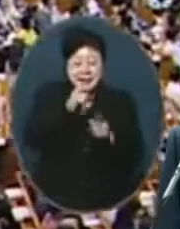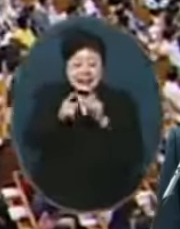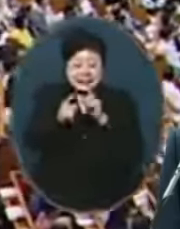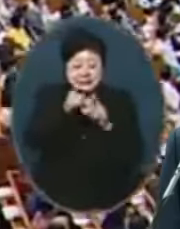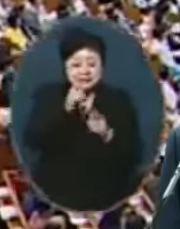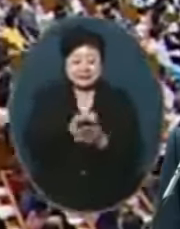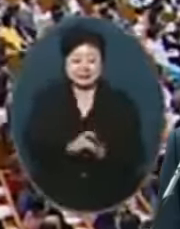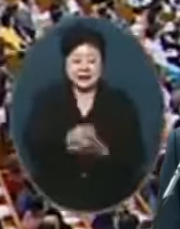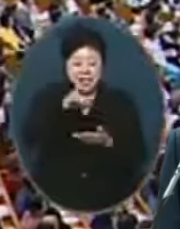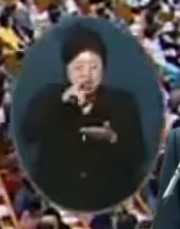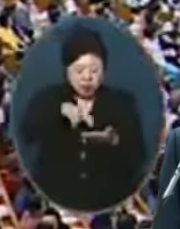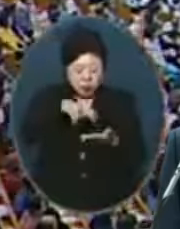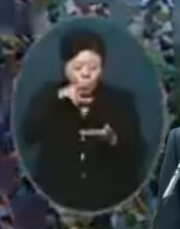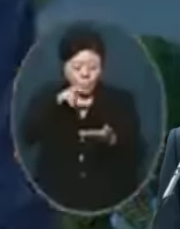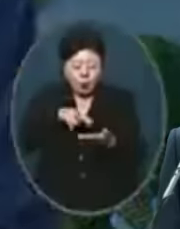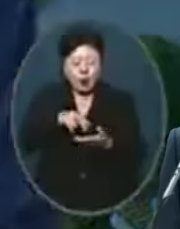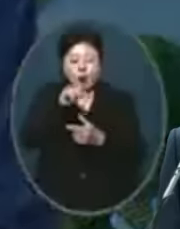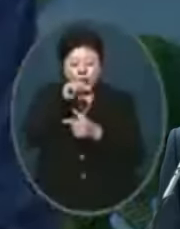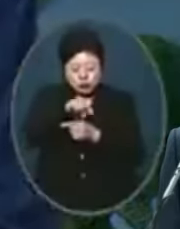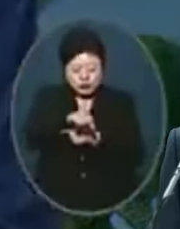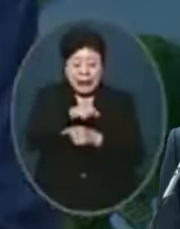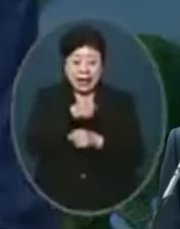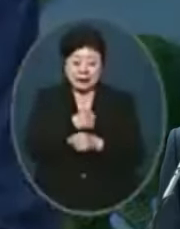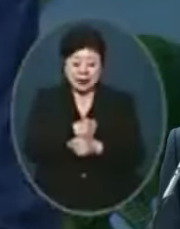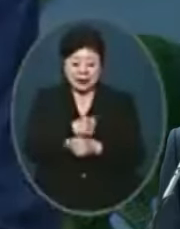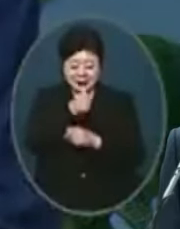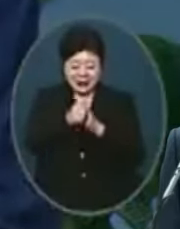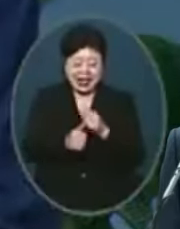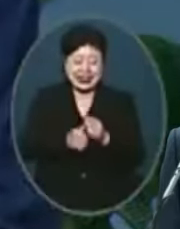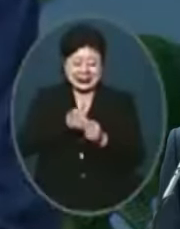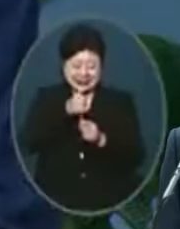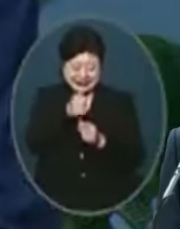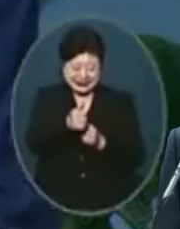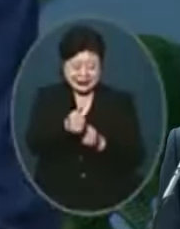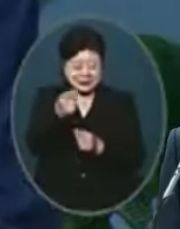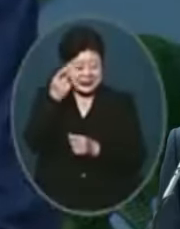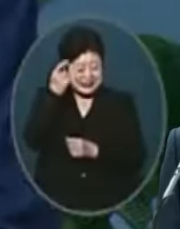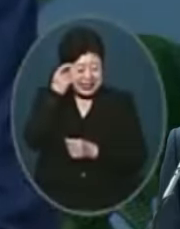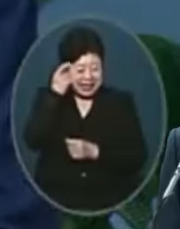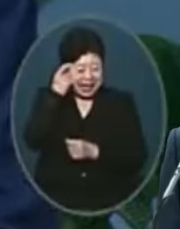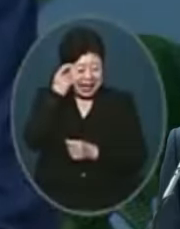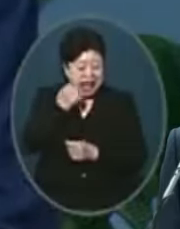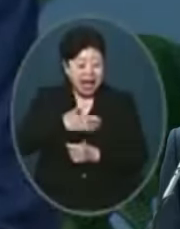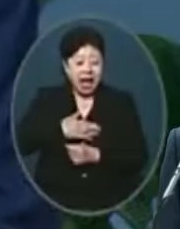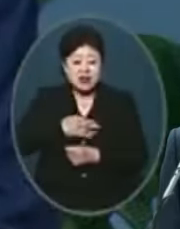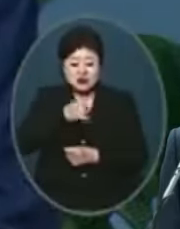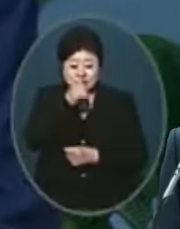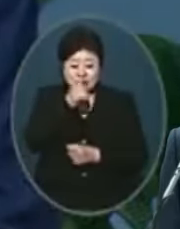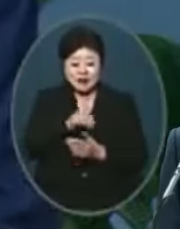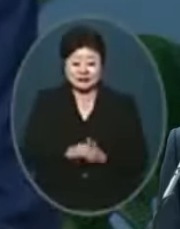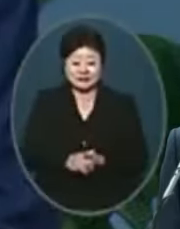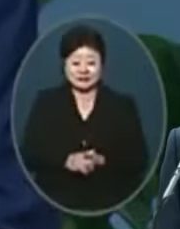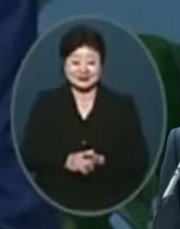말씀을 읽고 묵상하면 하나님의 생각을 우리가 알 수 있습니다.